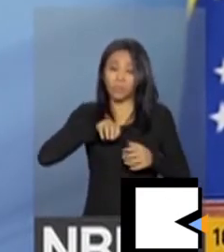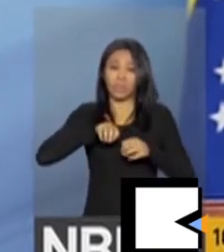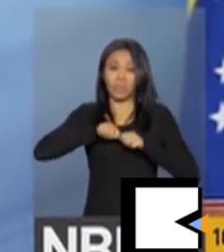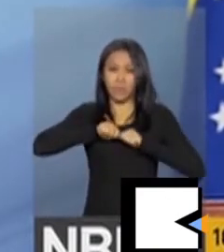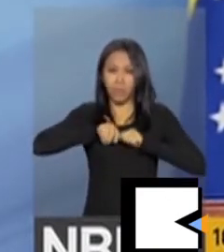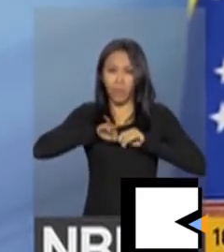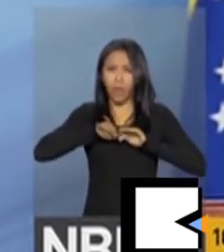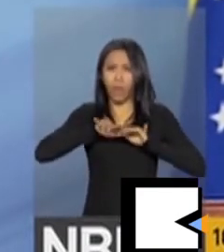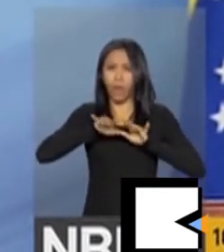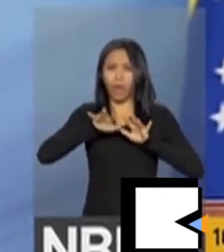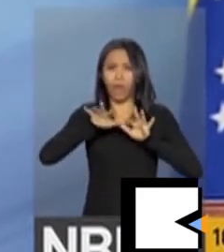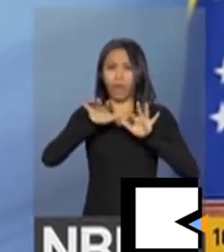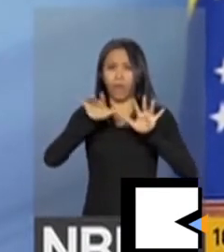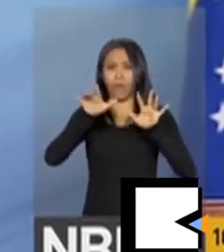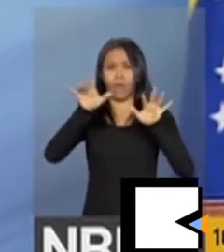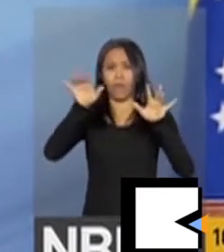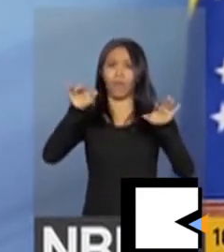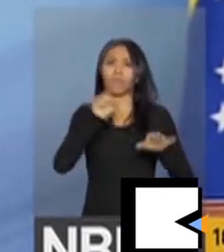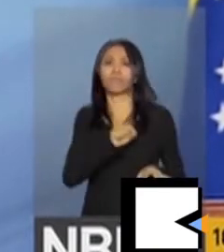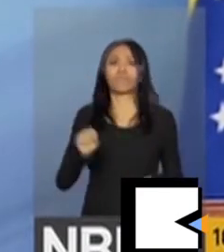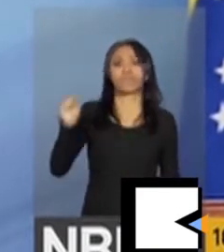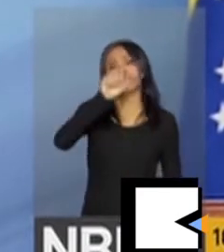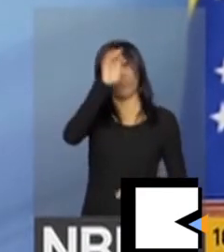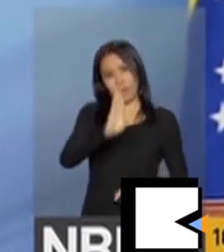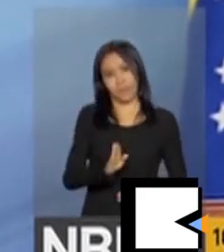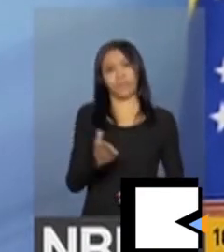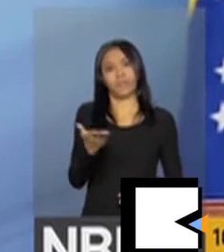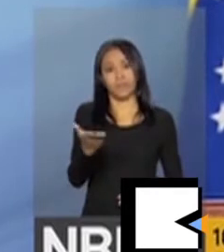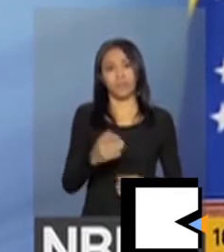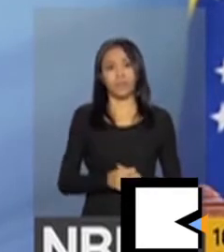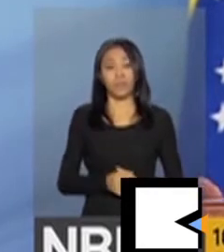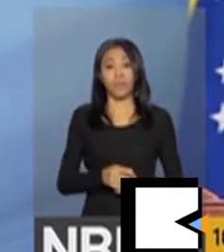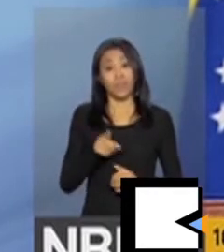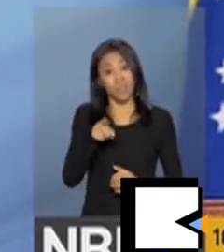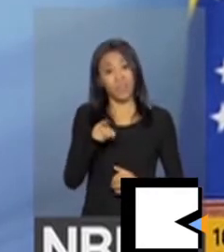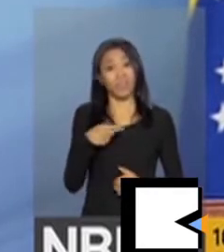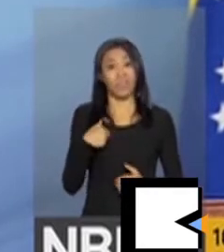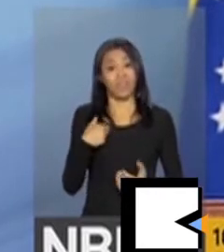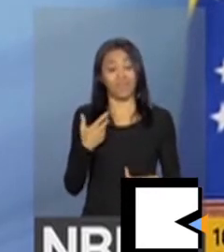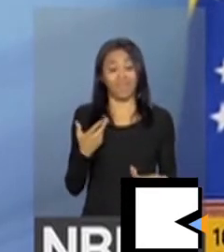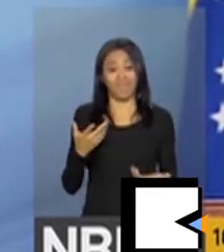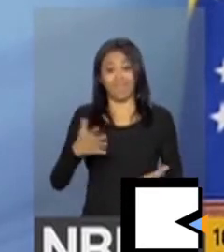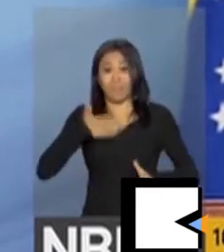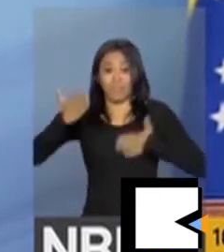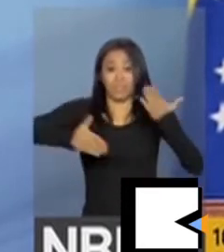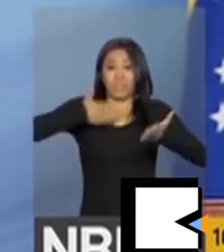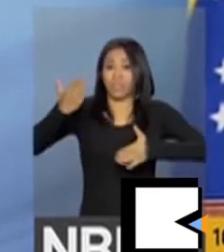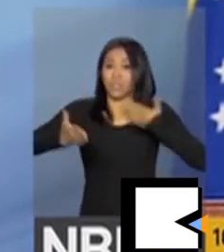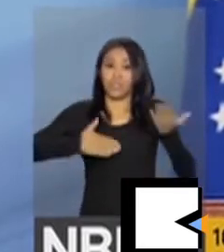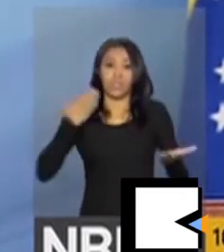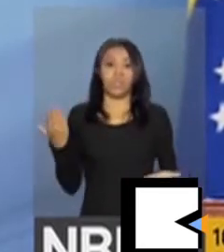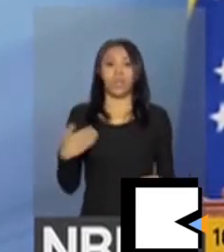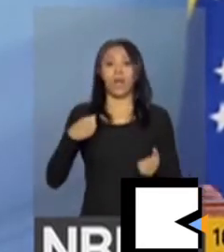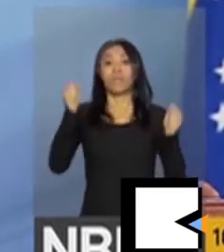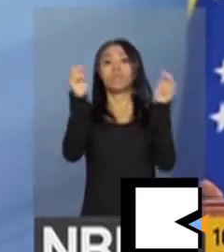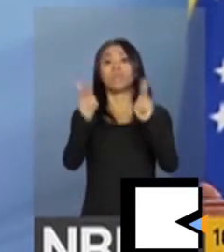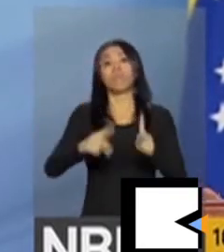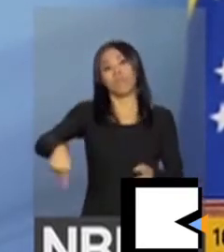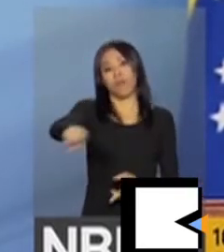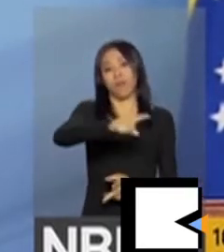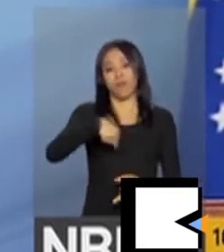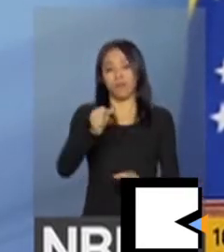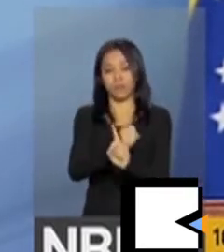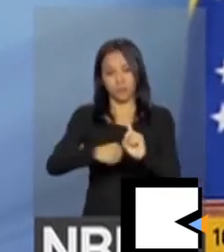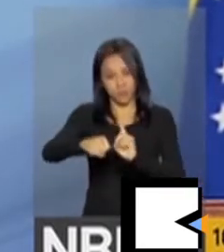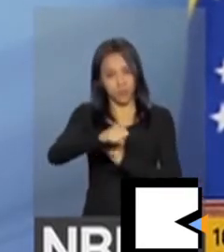တ်ကိုလုတ်ခဲ့တာဖြစ်ပြီးသူ့ရဲ့အငိမ့်စားလာစာကိုပြုပြင်ဖို့ကြိုးပမ်းမှုကလည်းခဲလေသမျှတဲ့ကျနေတယ်လို့ဖြစ်နေပါပြီ။သူ့ရဲ့ဆုံးဖြတ်